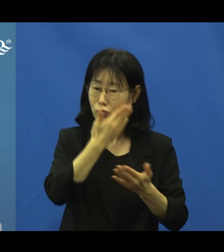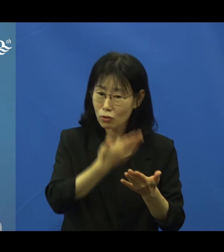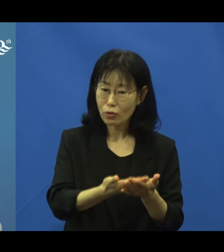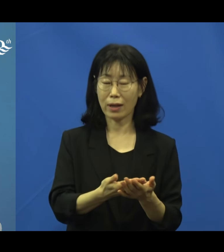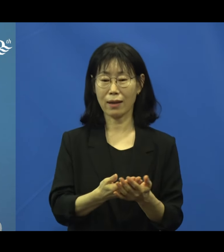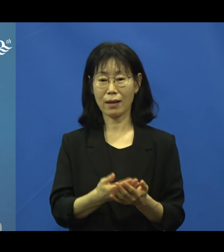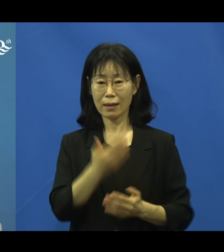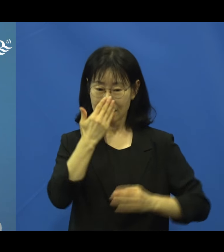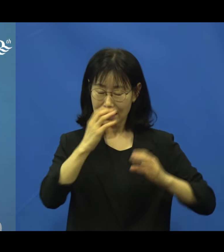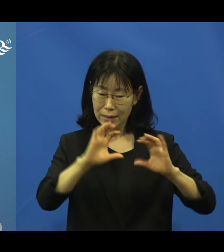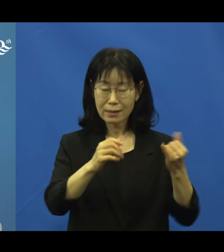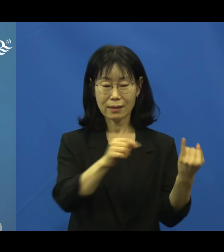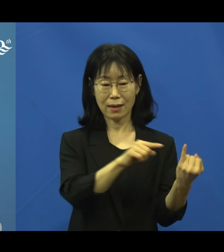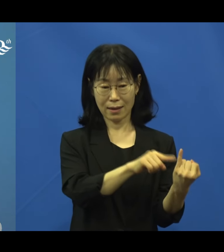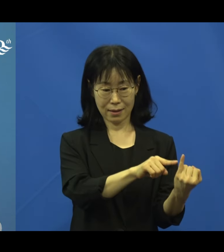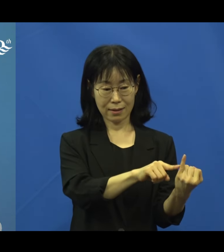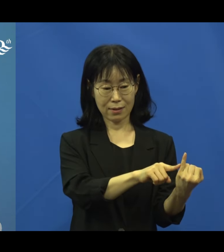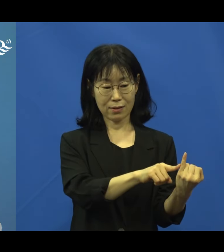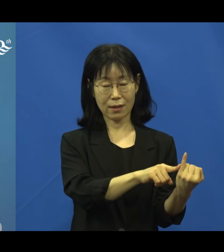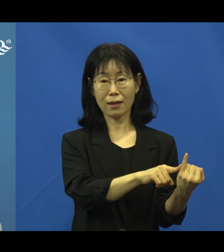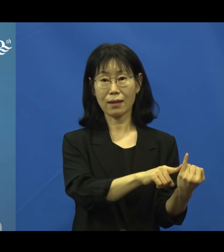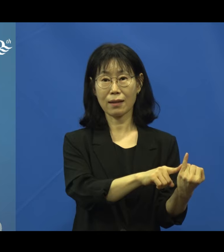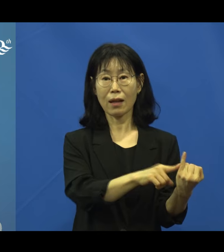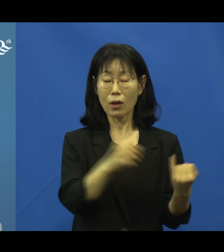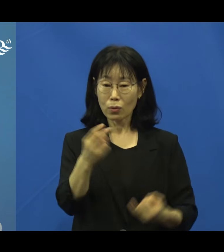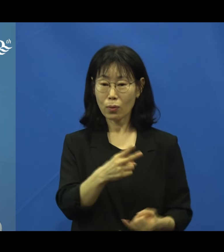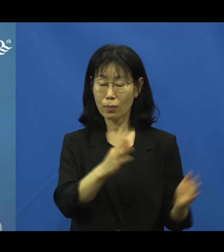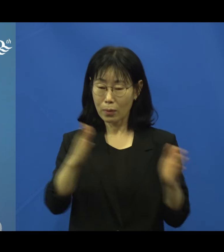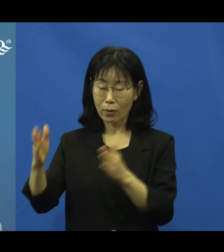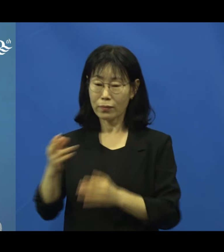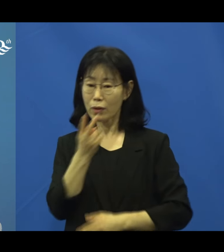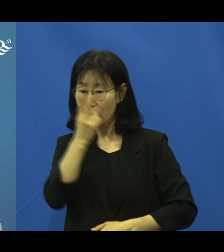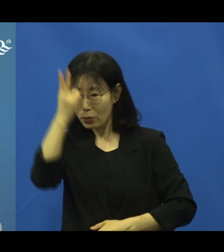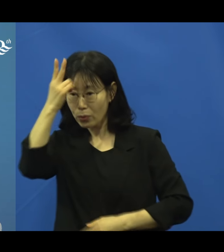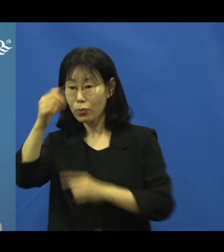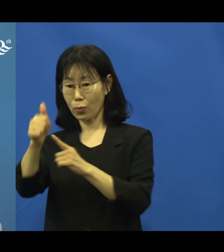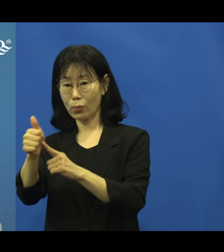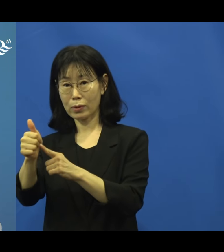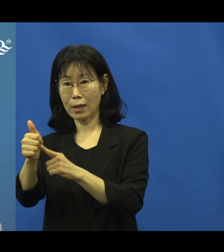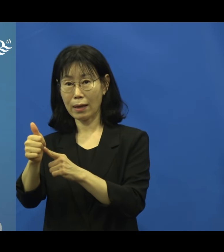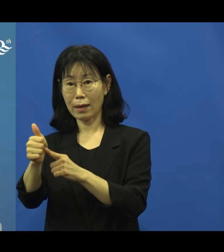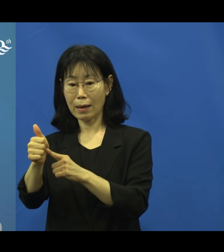노예로 붙잡혀온 여러분, 요셉이 애굽을 살리잖아요.